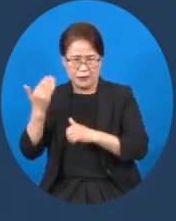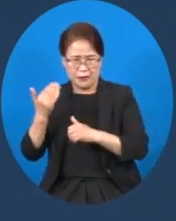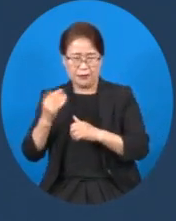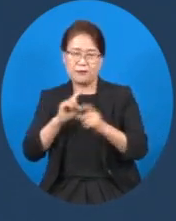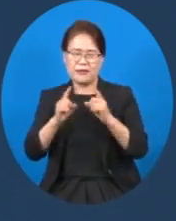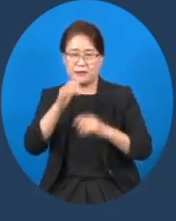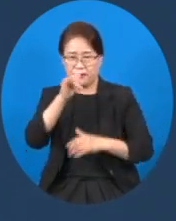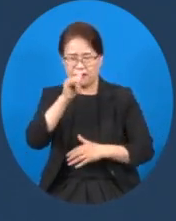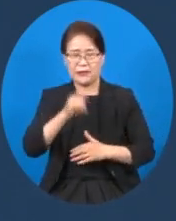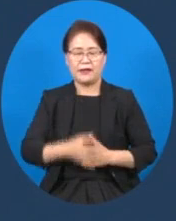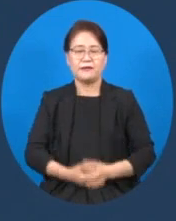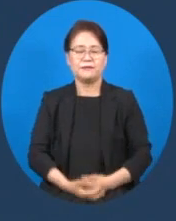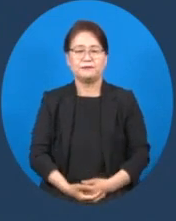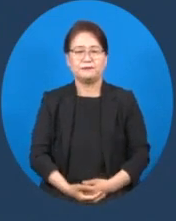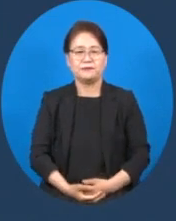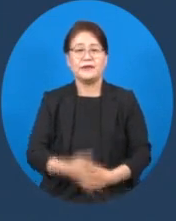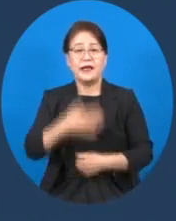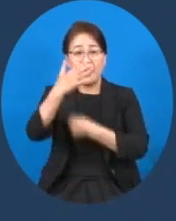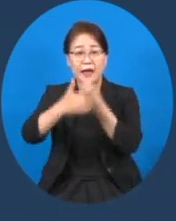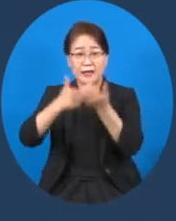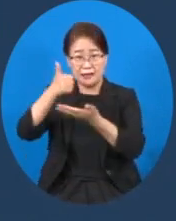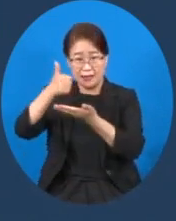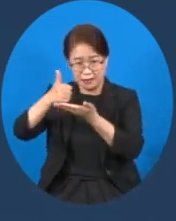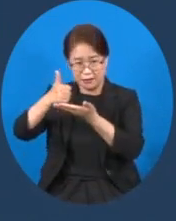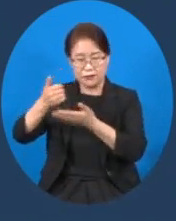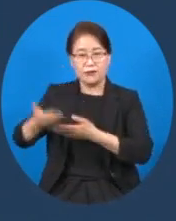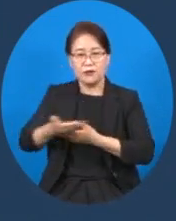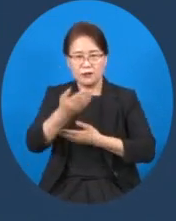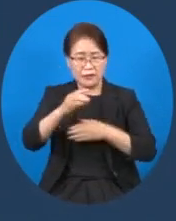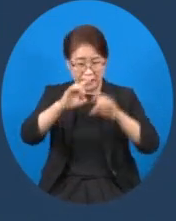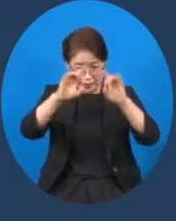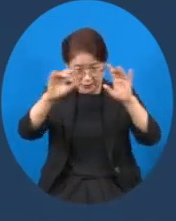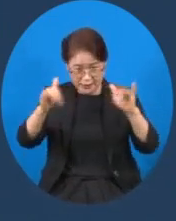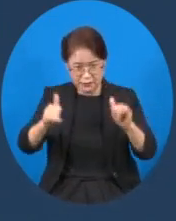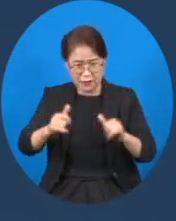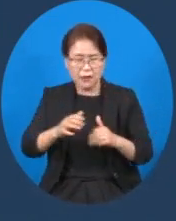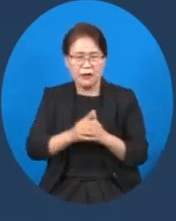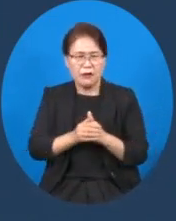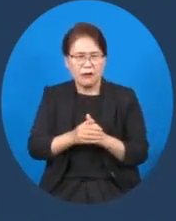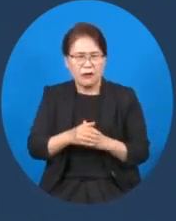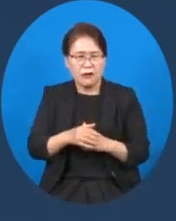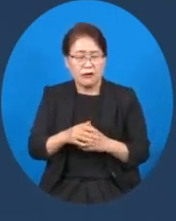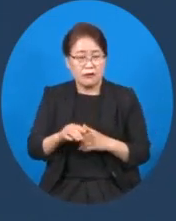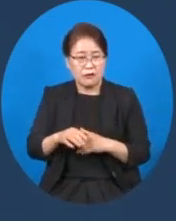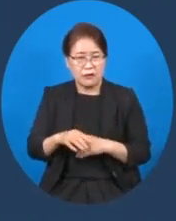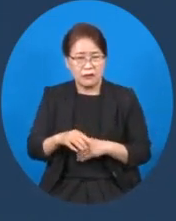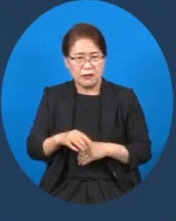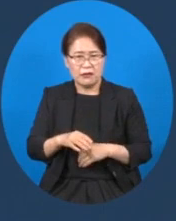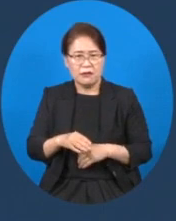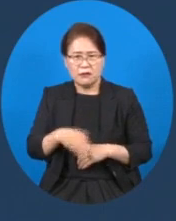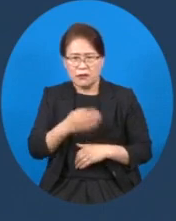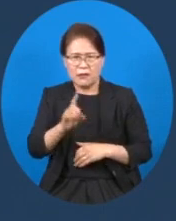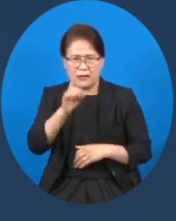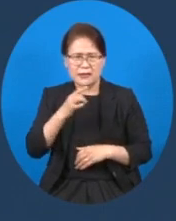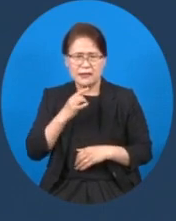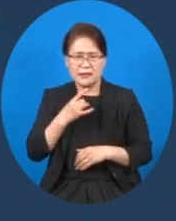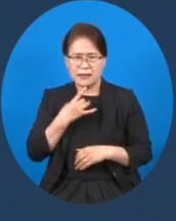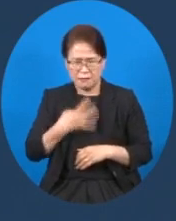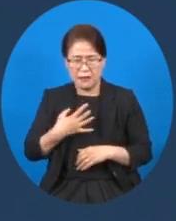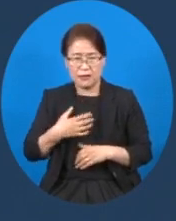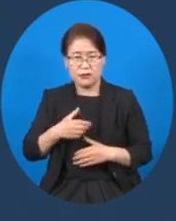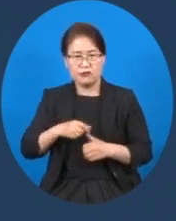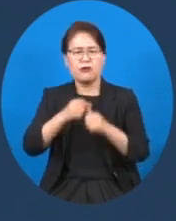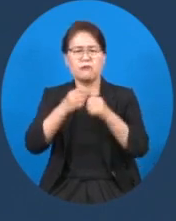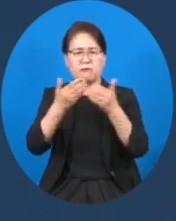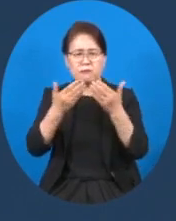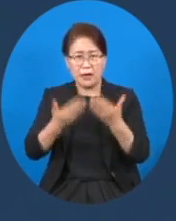하십니다. 하나님은요, 여러분 한 사람만이 구원받고 천국 가기를 원하지 않습니다.